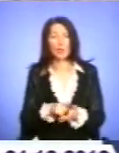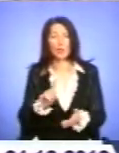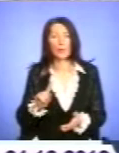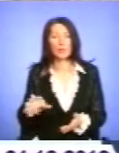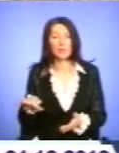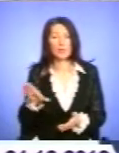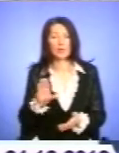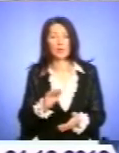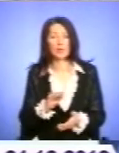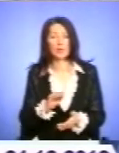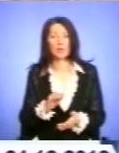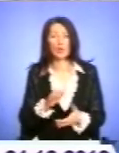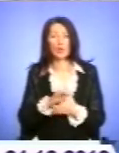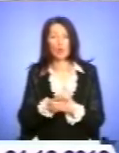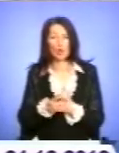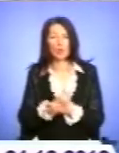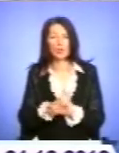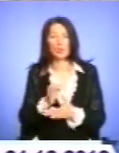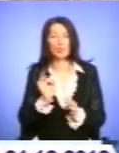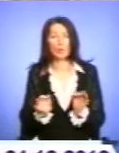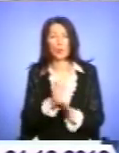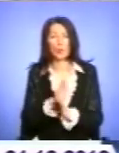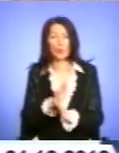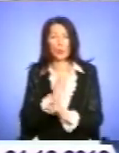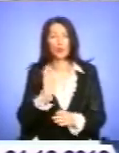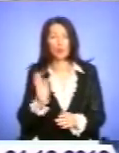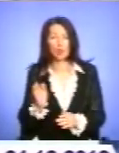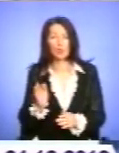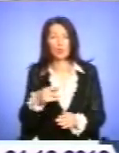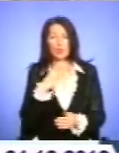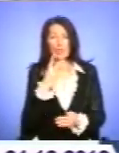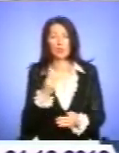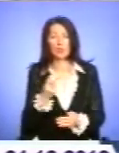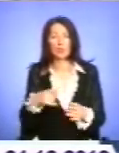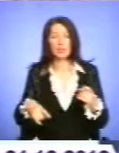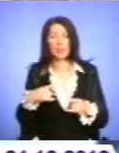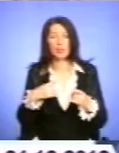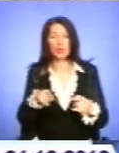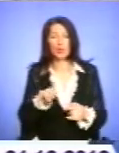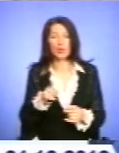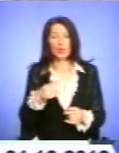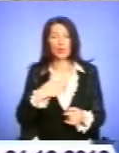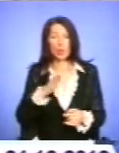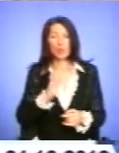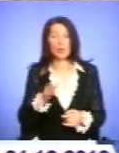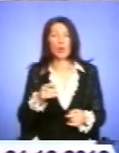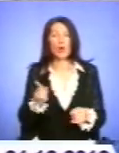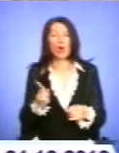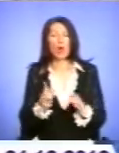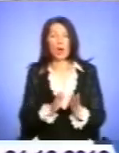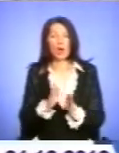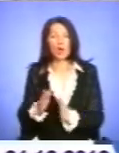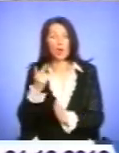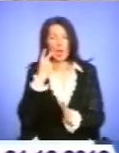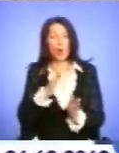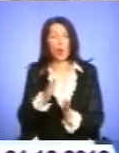все ознайомитись з прогнозом погоди і дивитися телебачення, тому що ми будемо регулярно в